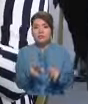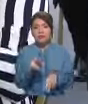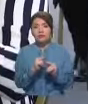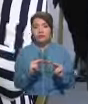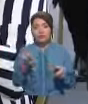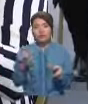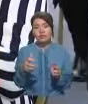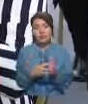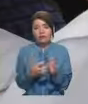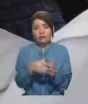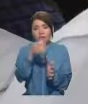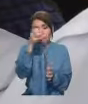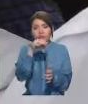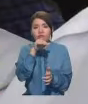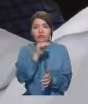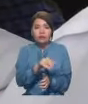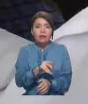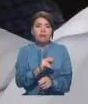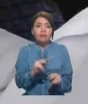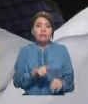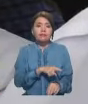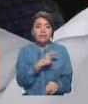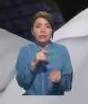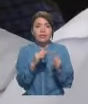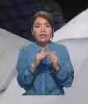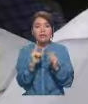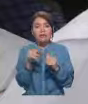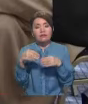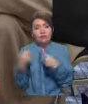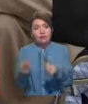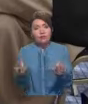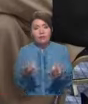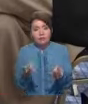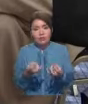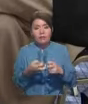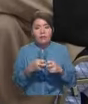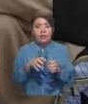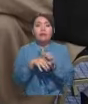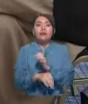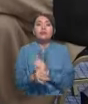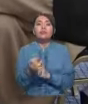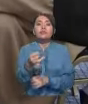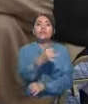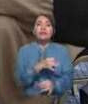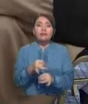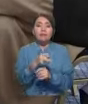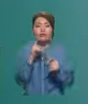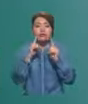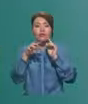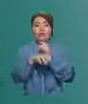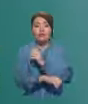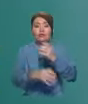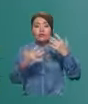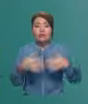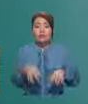жетіспейді. Білікті мамандарды тарту үшін оларды баспанамен қамту керек. Оларды шешудің оңтайлы тетіктері талқыға салынды. Жиын соңында ұстаздар күніне